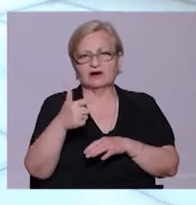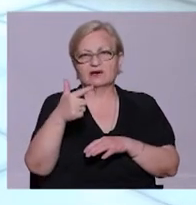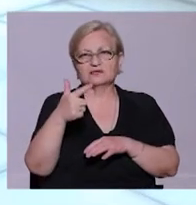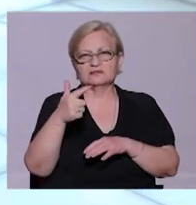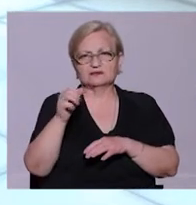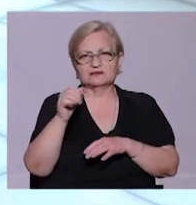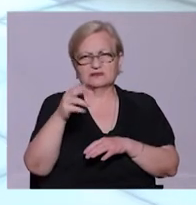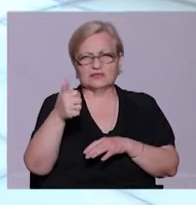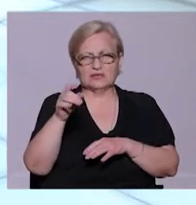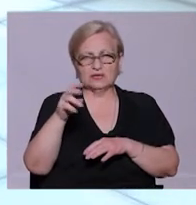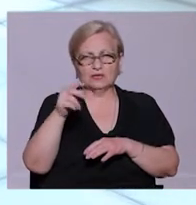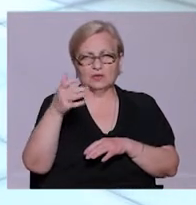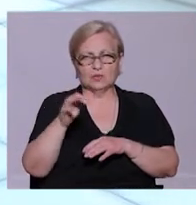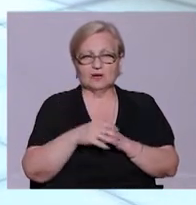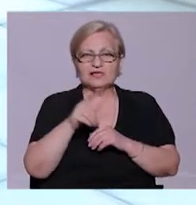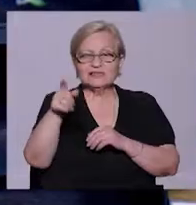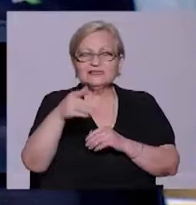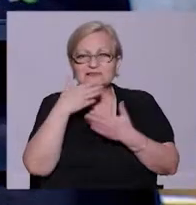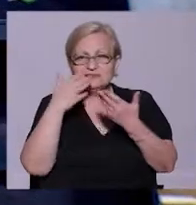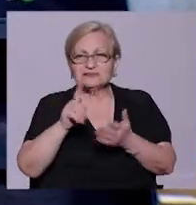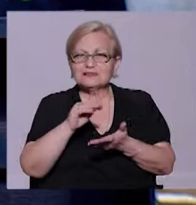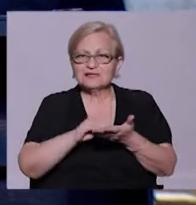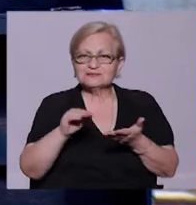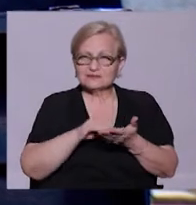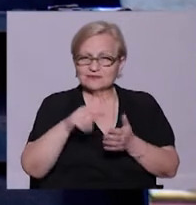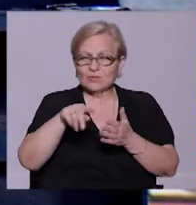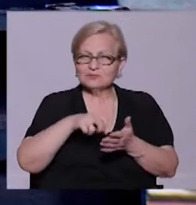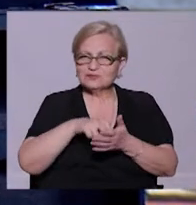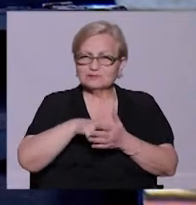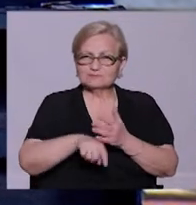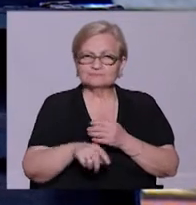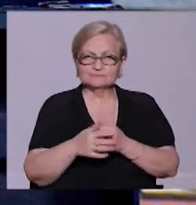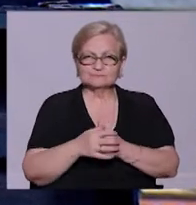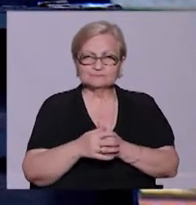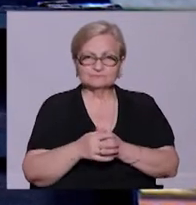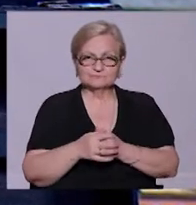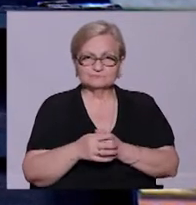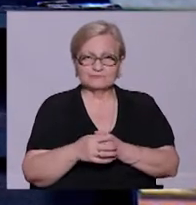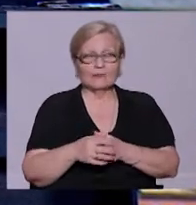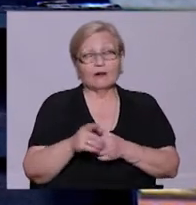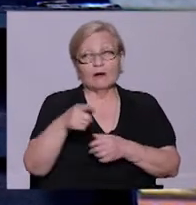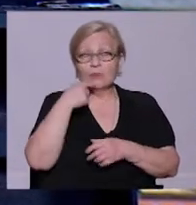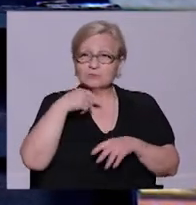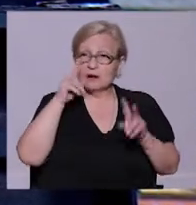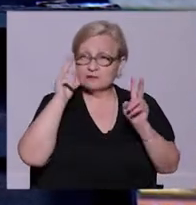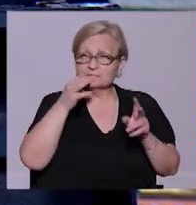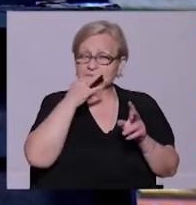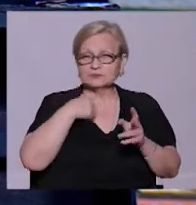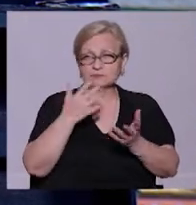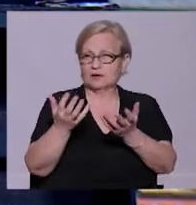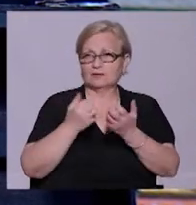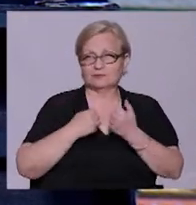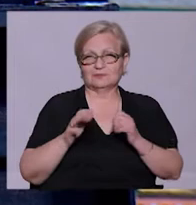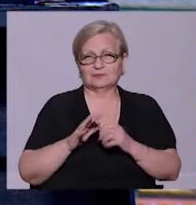პეპი, რა წერია შენ წერილში? კითხა ანიკა. რა ვიცი, ჯერ ხომ არ მიმიღია. ამ